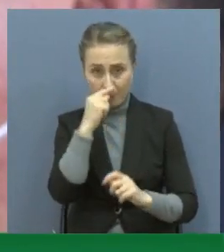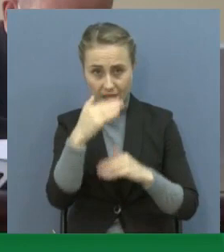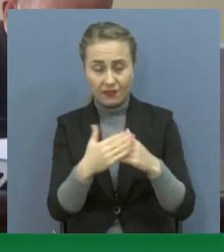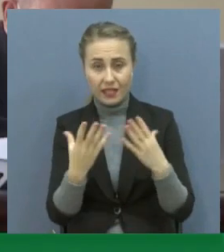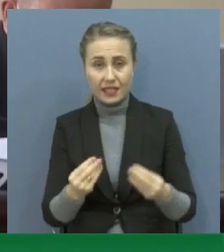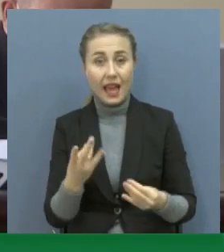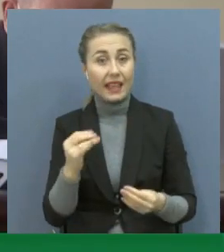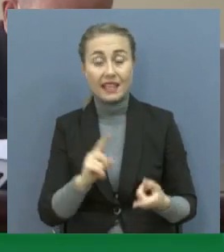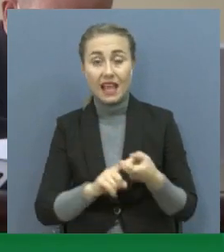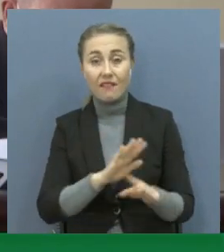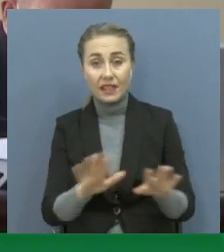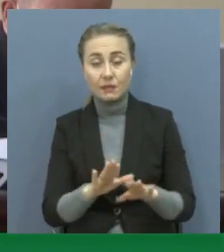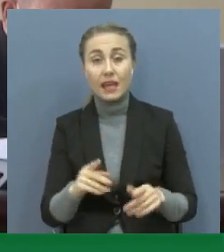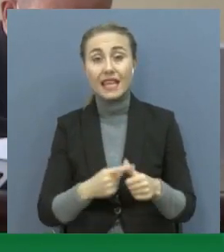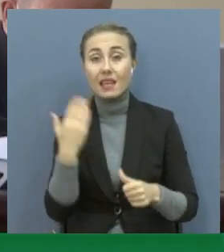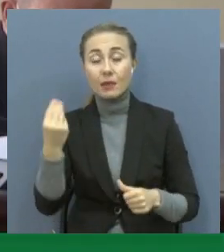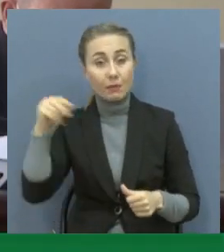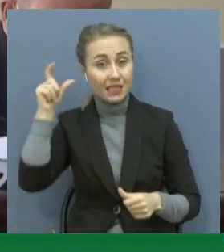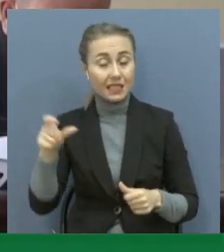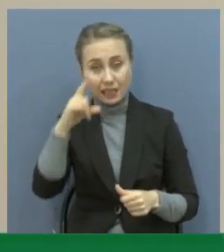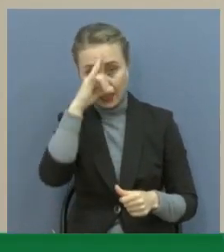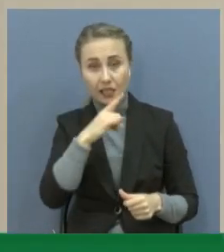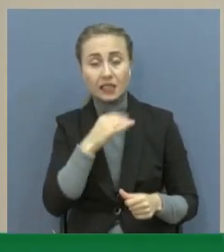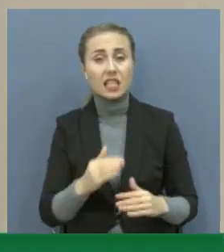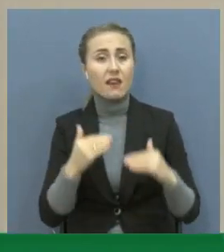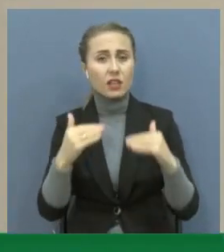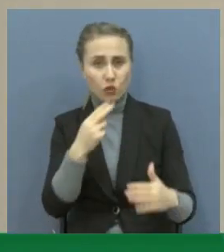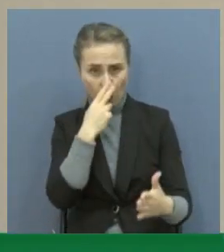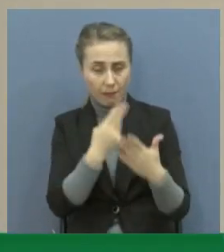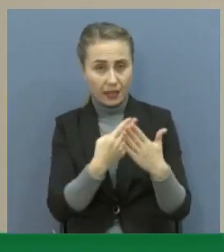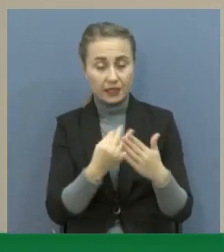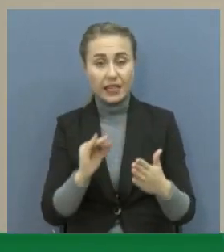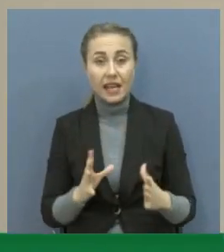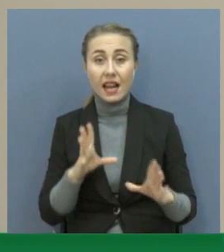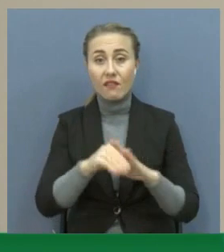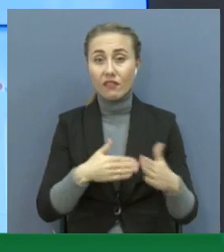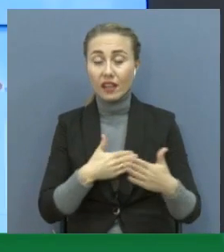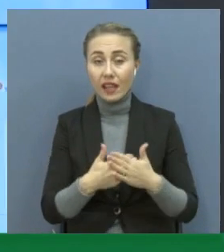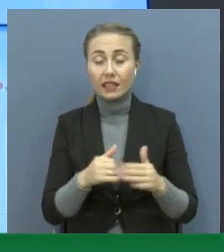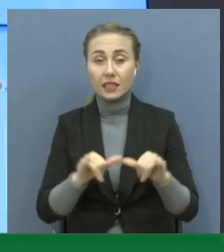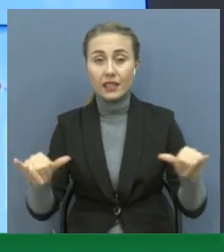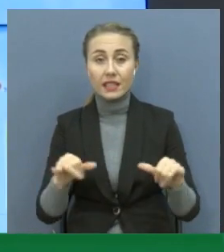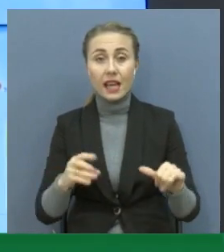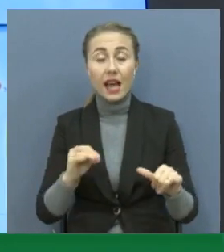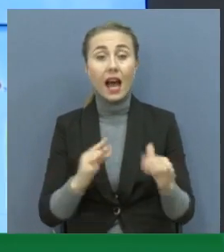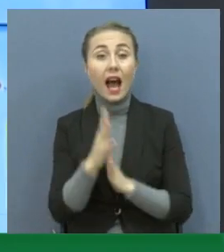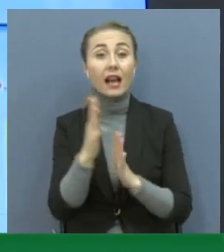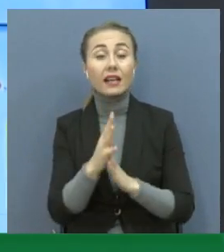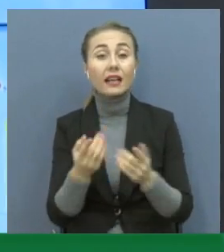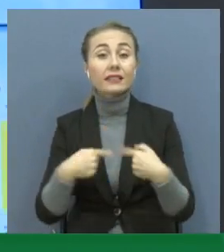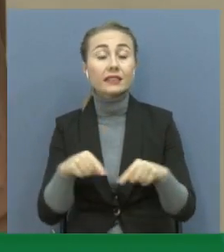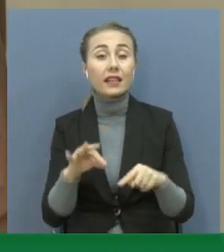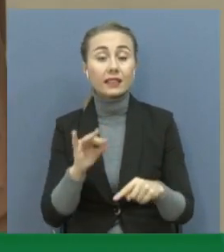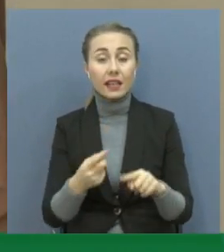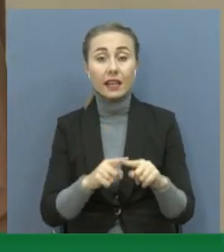Дня независимости от имени президента Казахстана за высокие показатели и вклад в развитие агросектора. На заседании